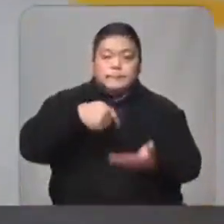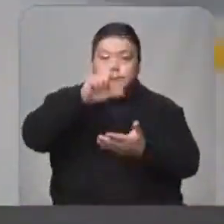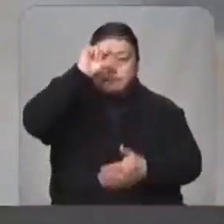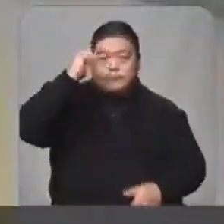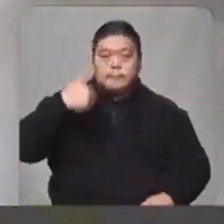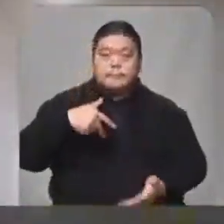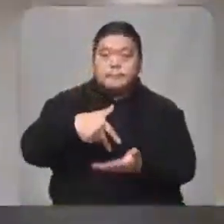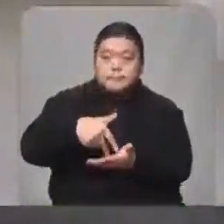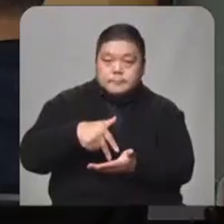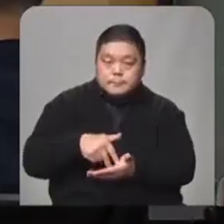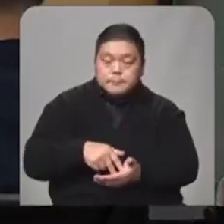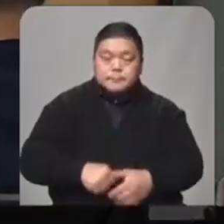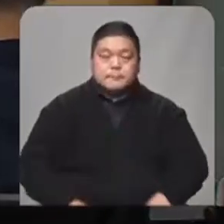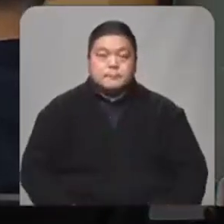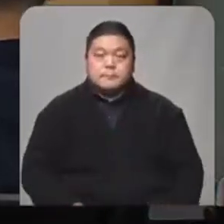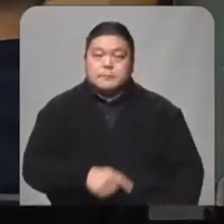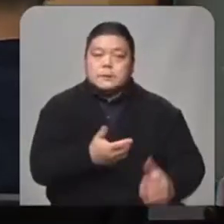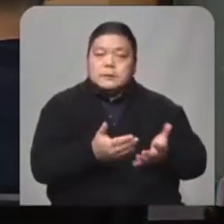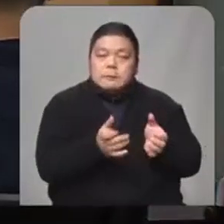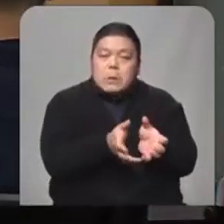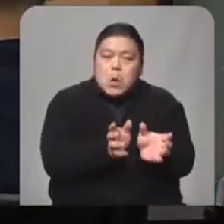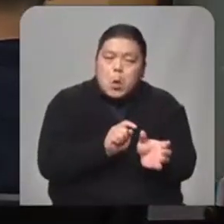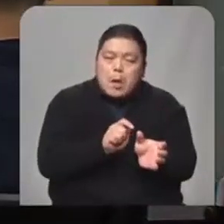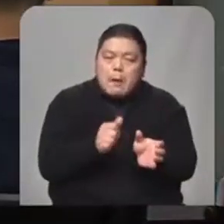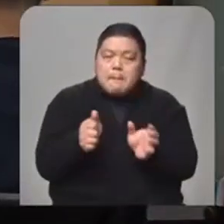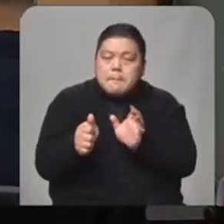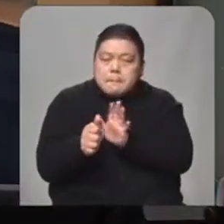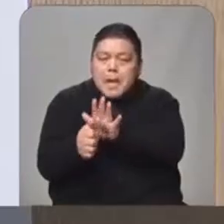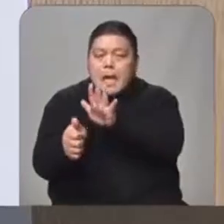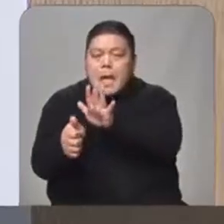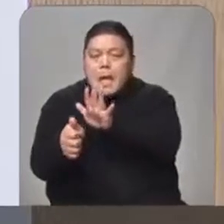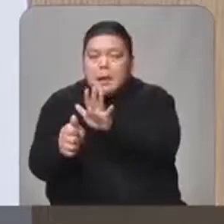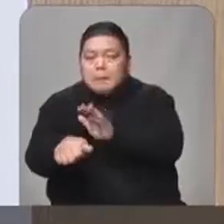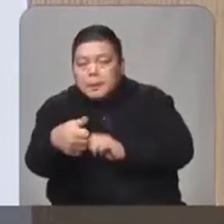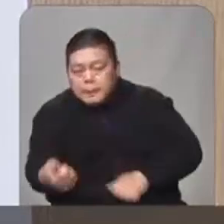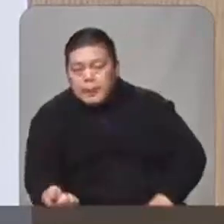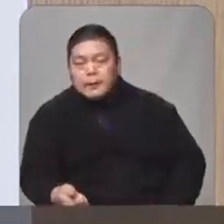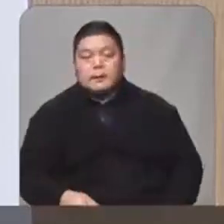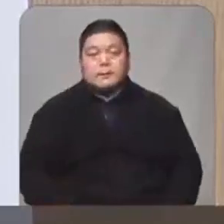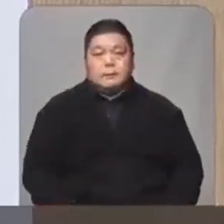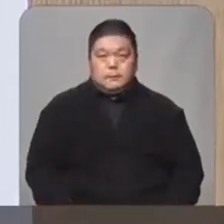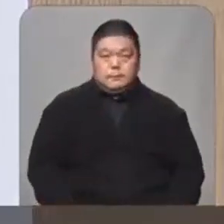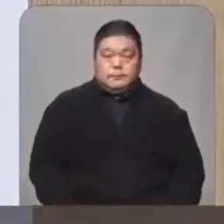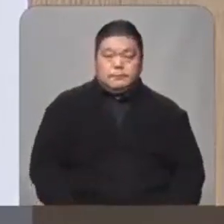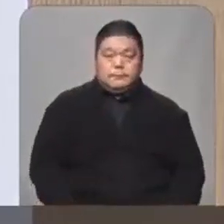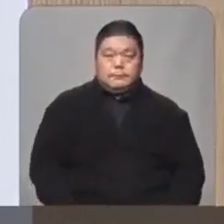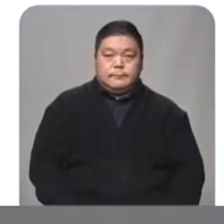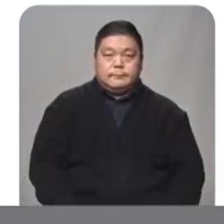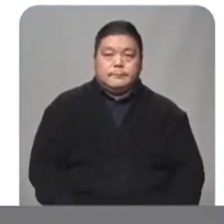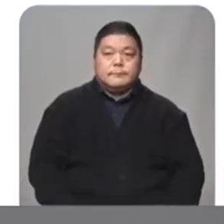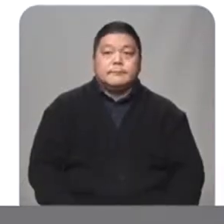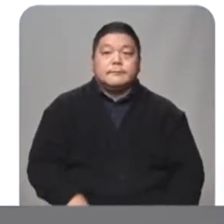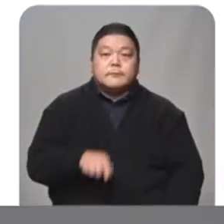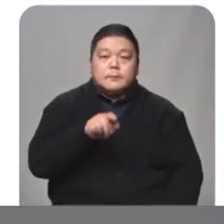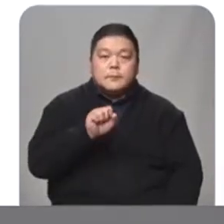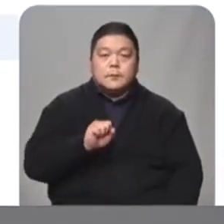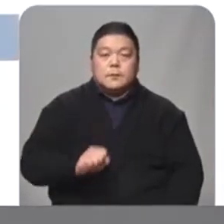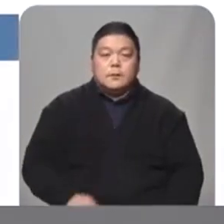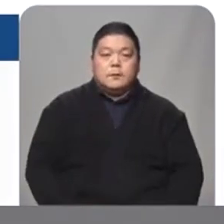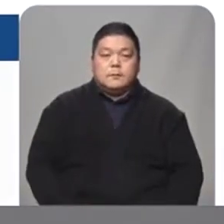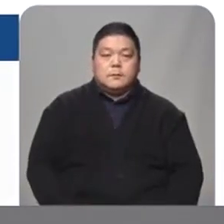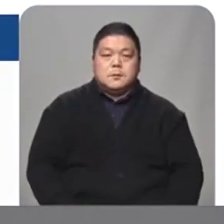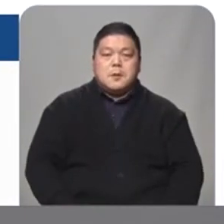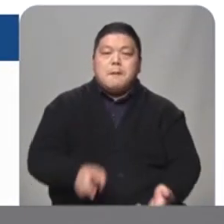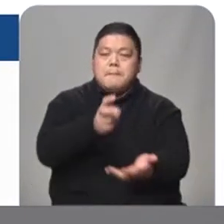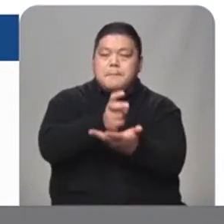전교조 조합원이 교육청 간부에 등을 밀었고 이로 인해 교육감이 넘어졌다고 장합니다 이번 태에